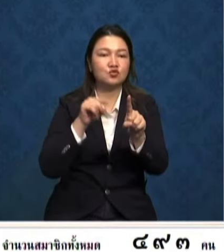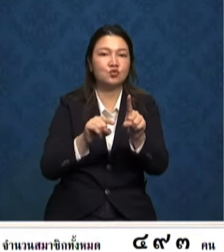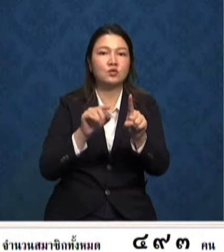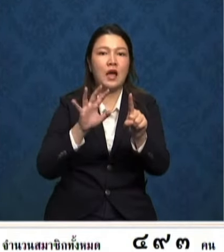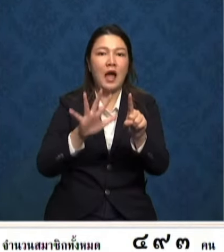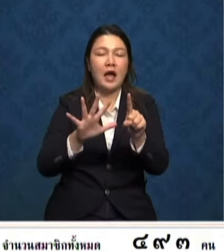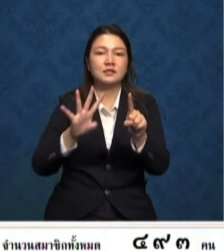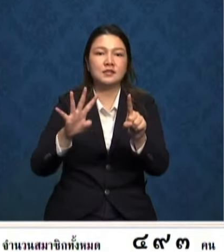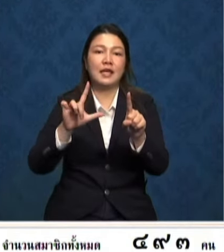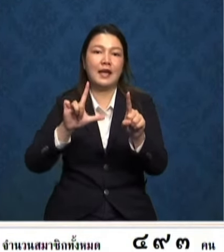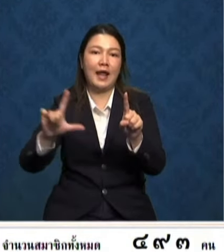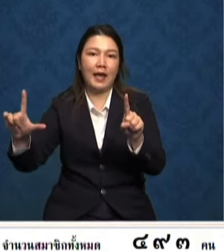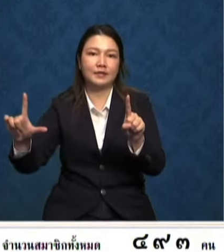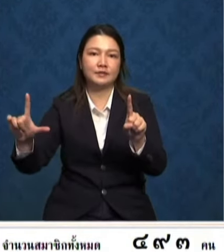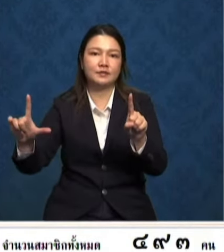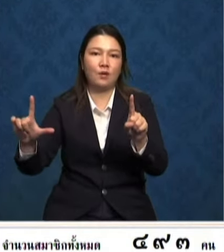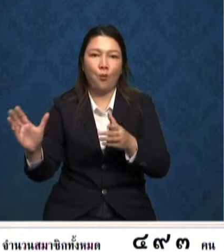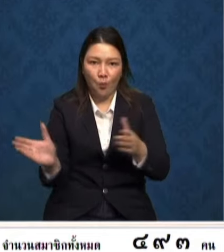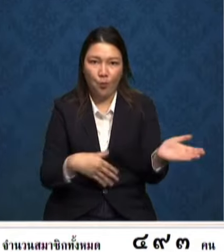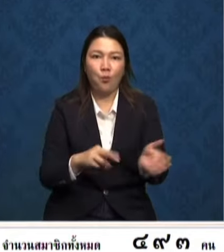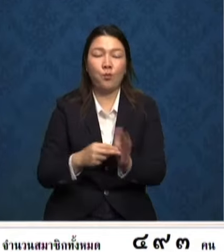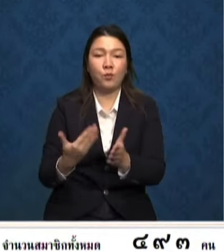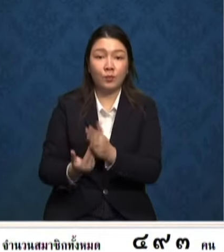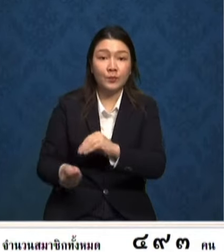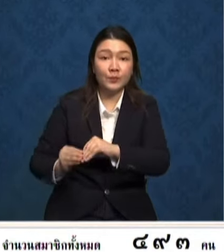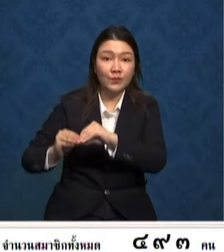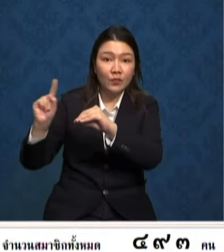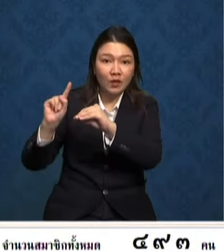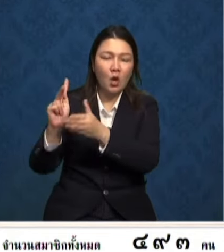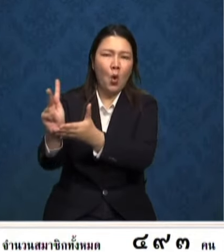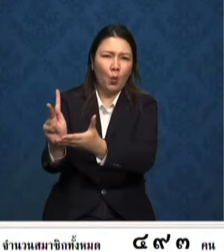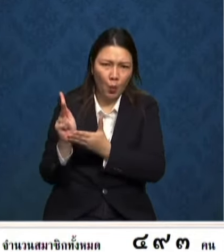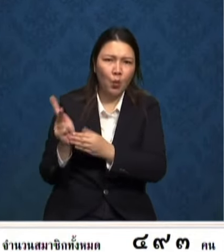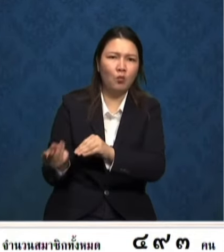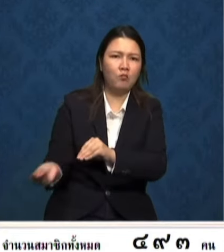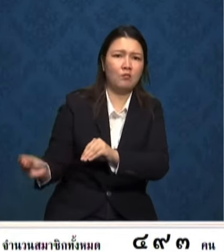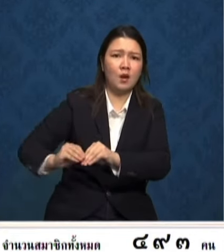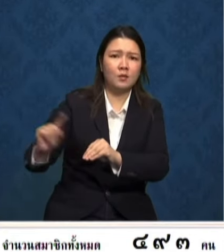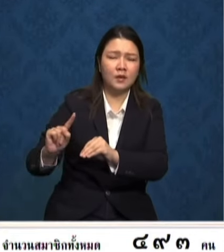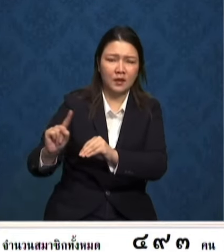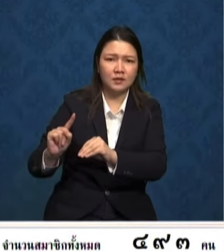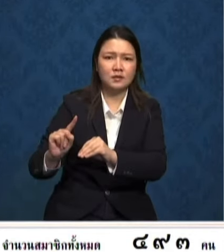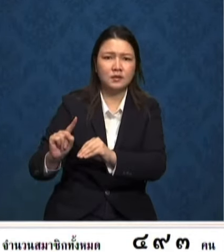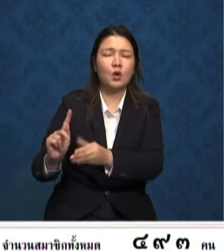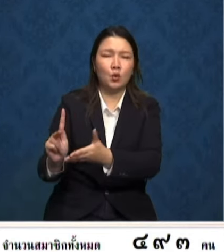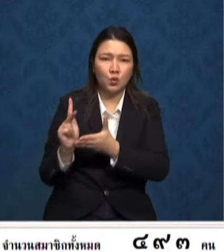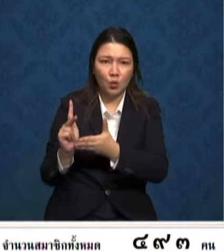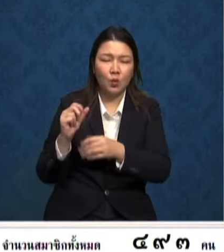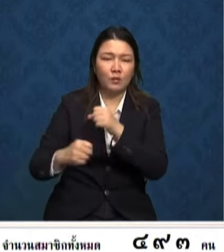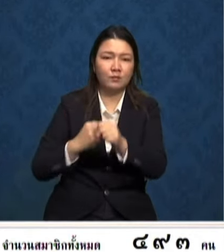11.54 ล้านล้านบาทและเพิ่มเติมด้วยการกู้การขาดดุลงบประมาณทั้งในงบประมาณรายจ่ายเพิ่มเติม